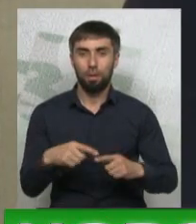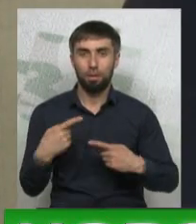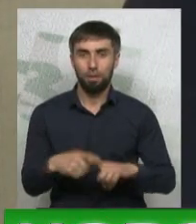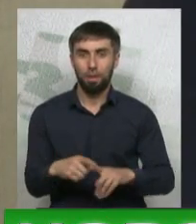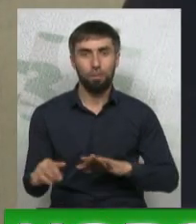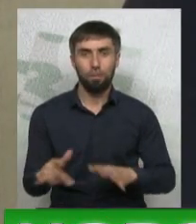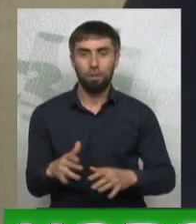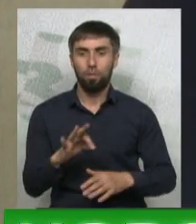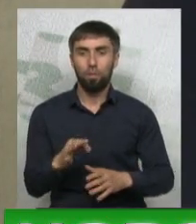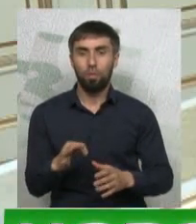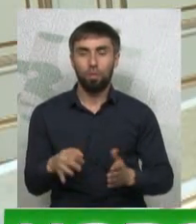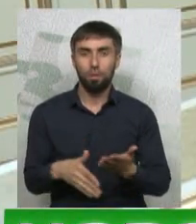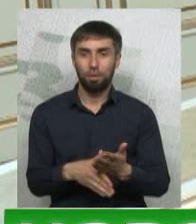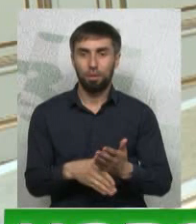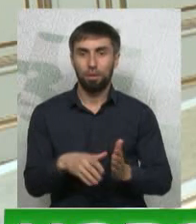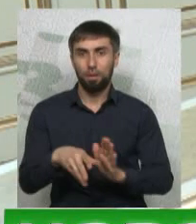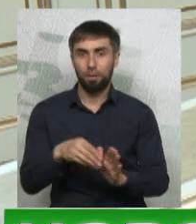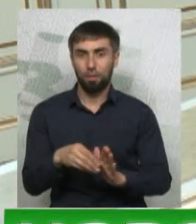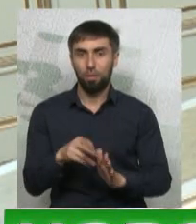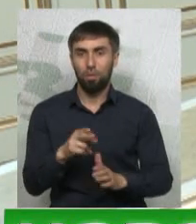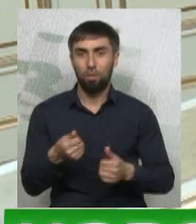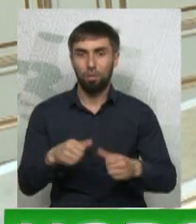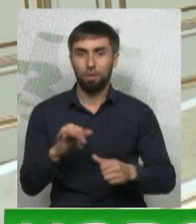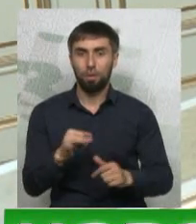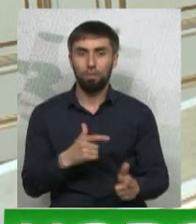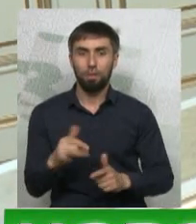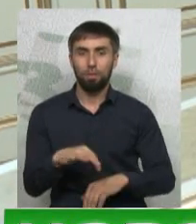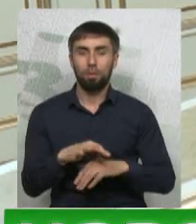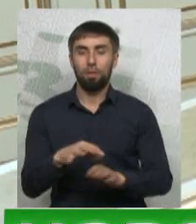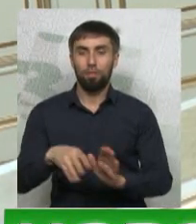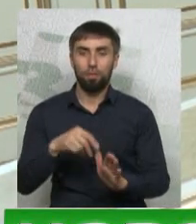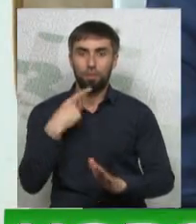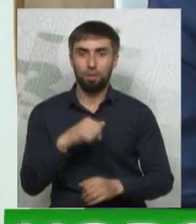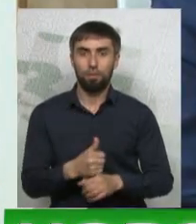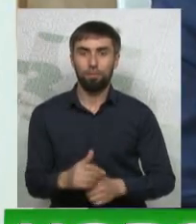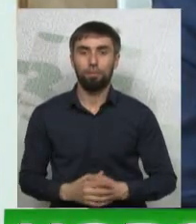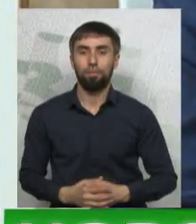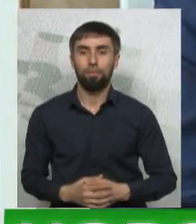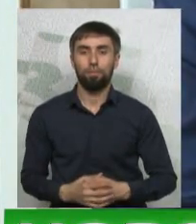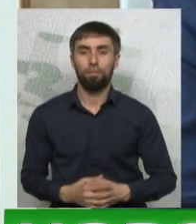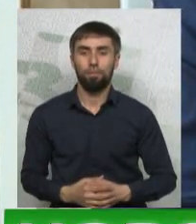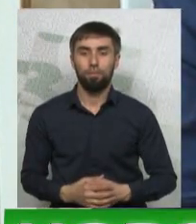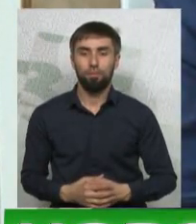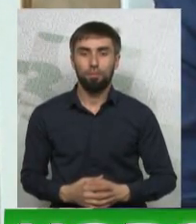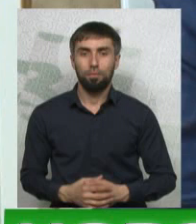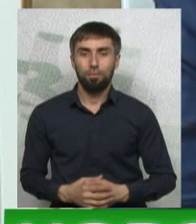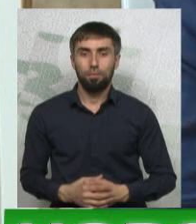организационно-технических мероприятий по содействию избирательным комиссиям в подготовке и проведении выборов, подчеркнул глава.